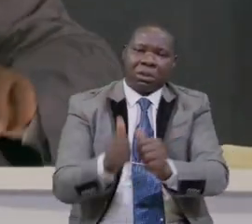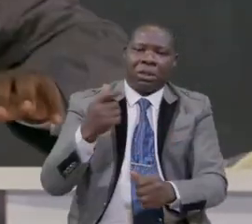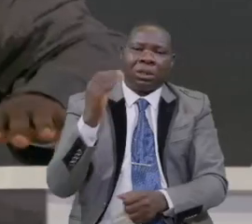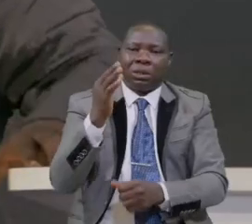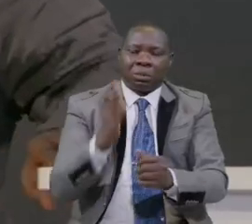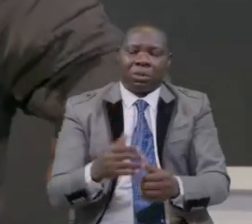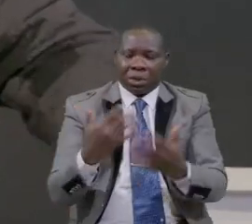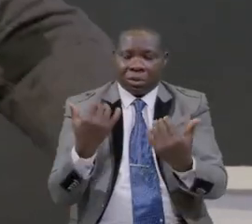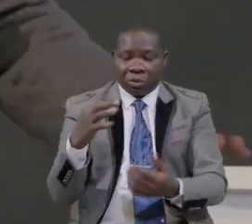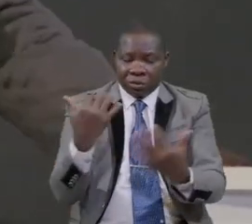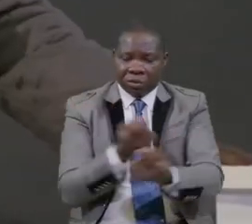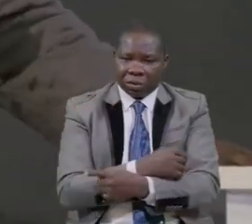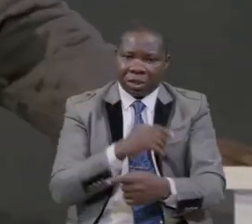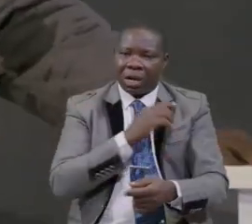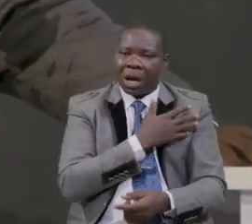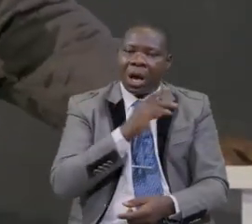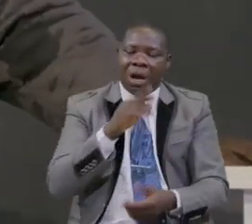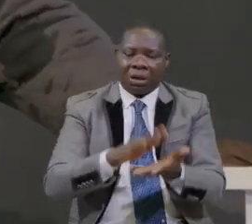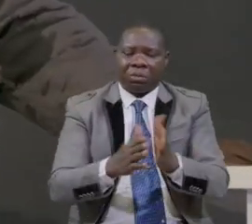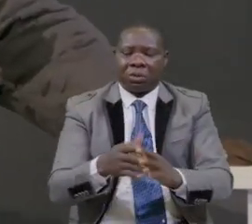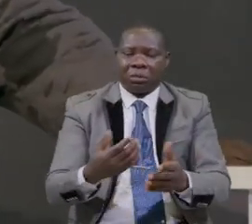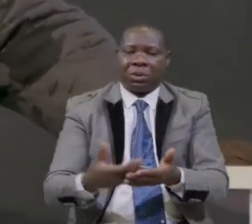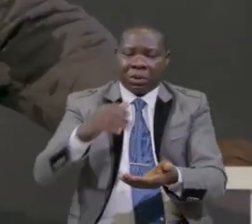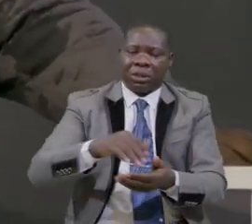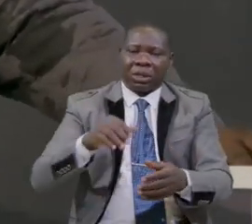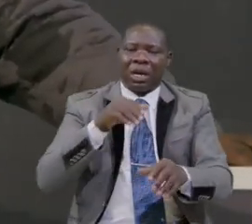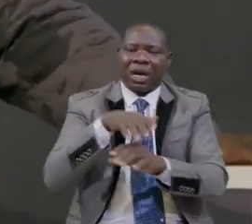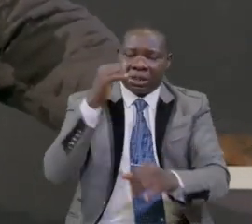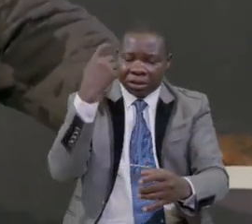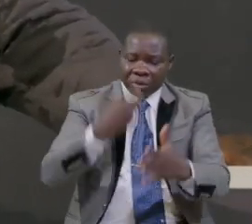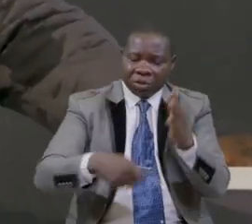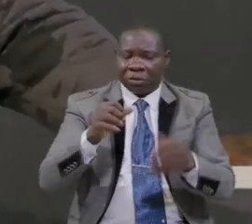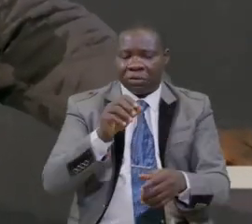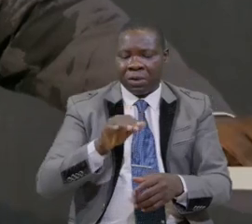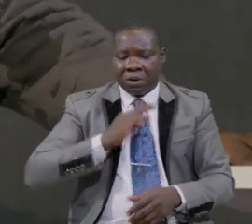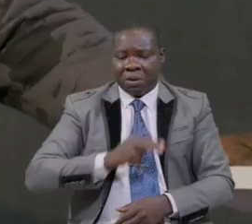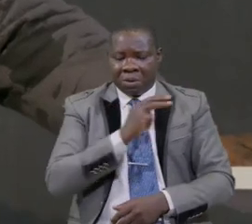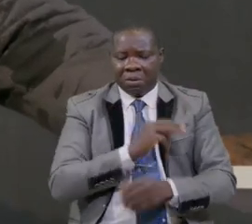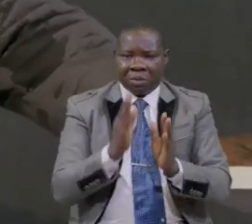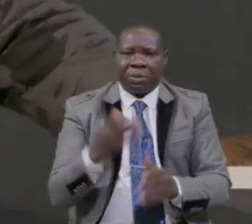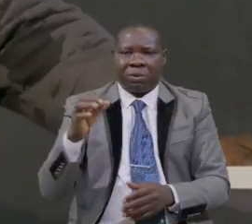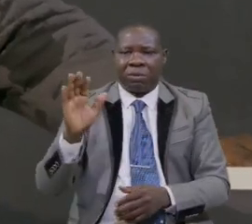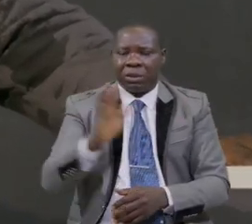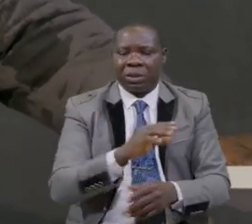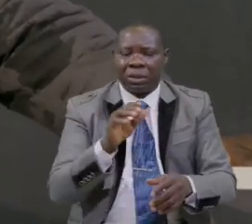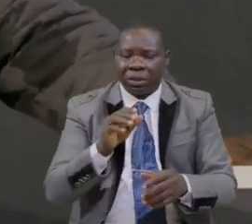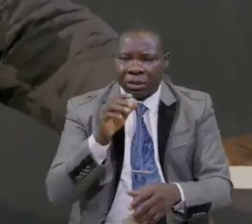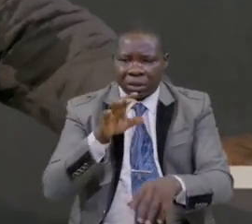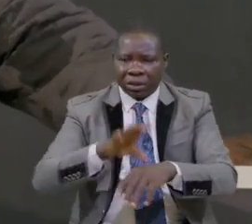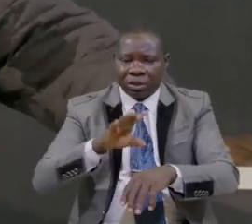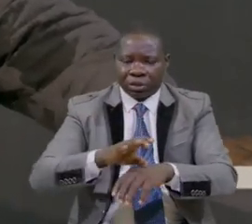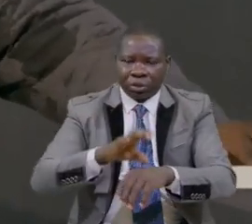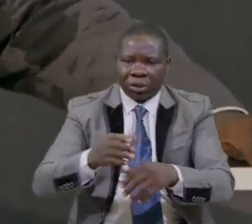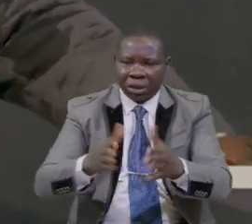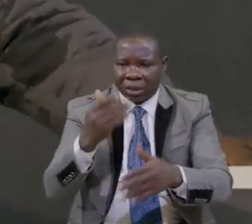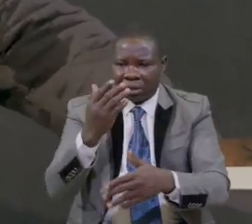s'enrichissent davantage au détriment des membres de l'Église. Que quelqu'un parle, que